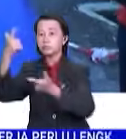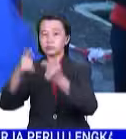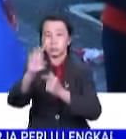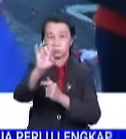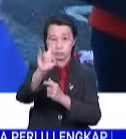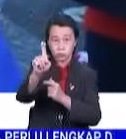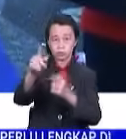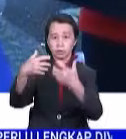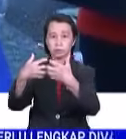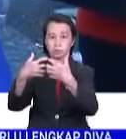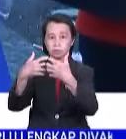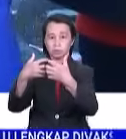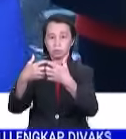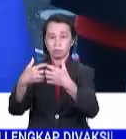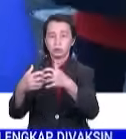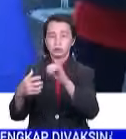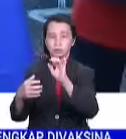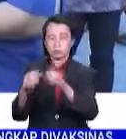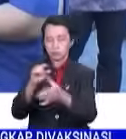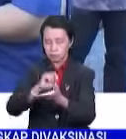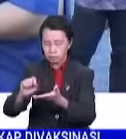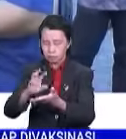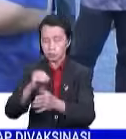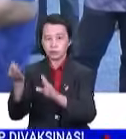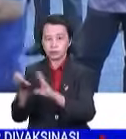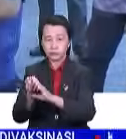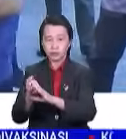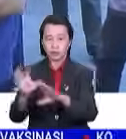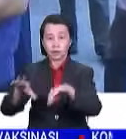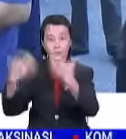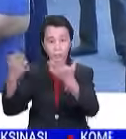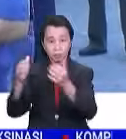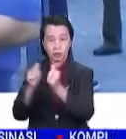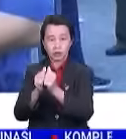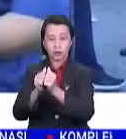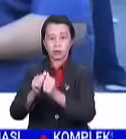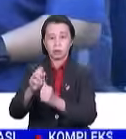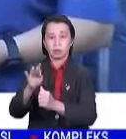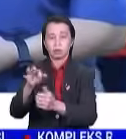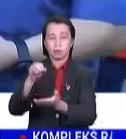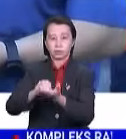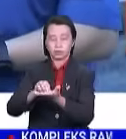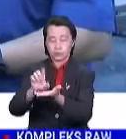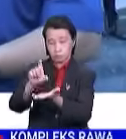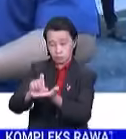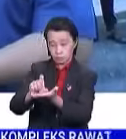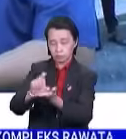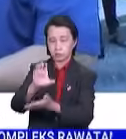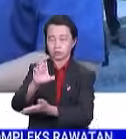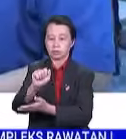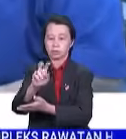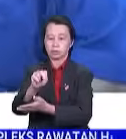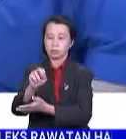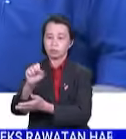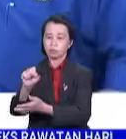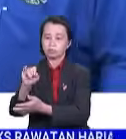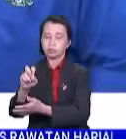ke sebuah kilau isi dan selesai feel and finish each sentence in di Kuala Lumpur